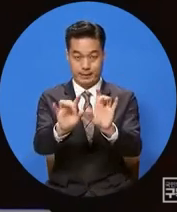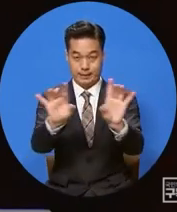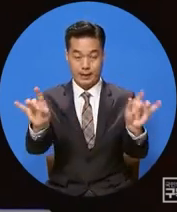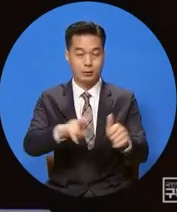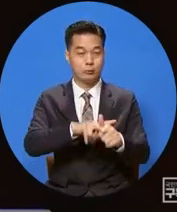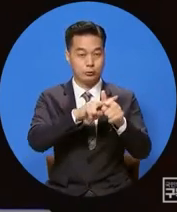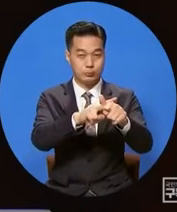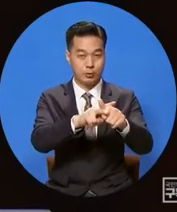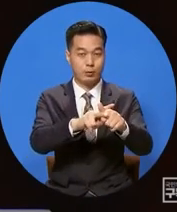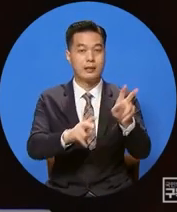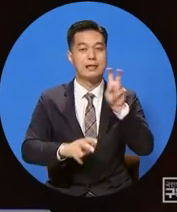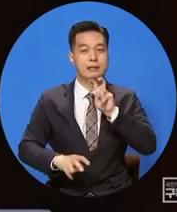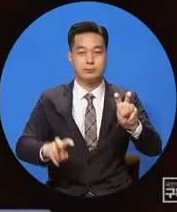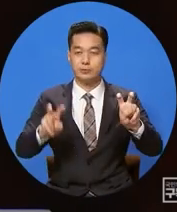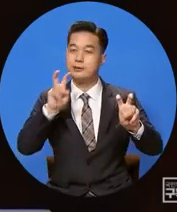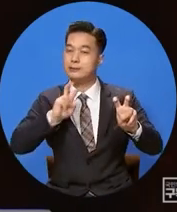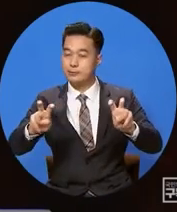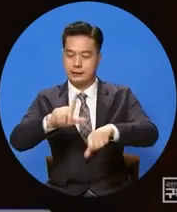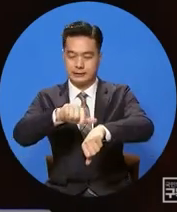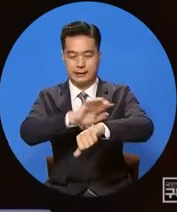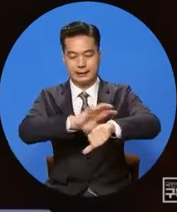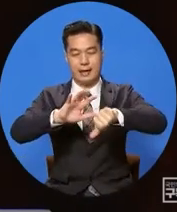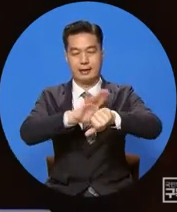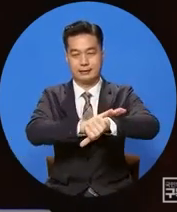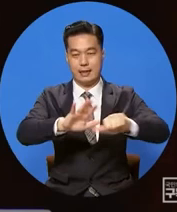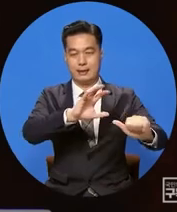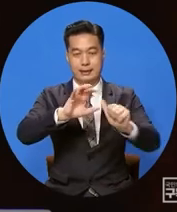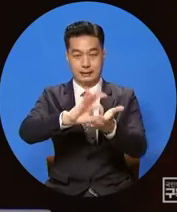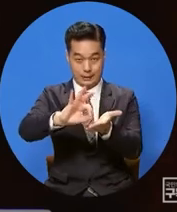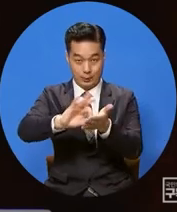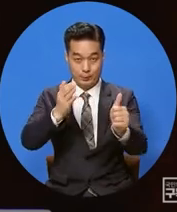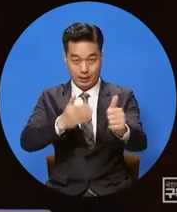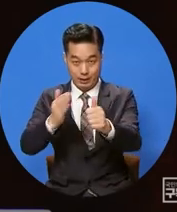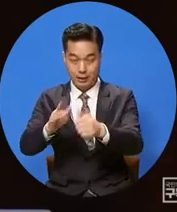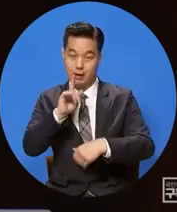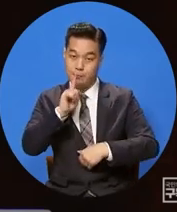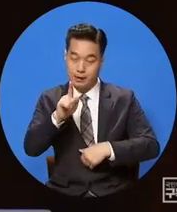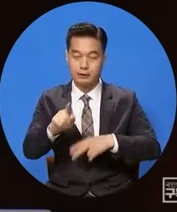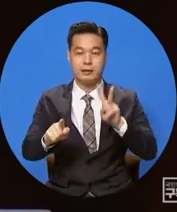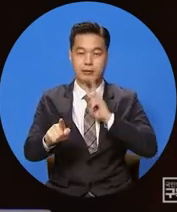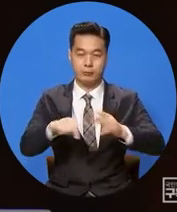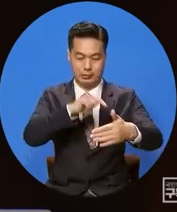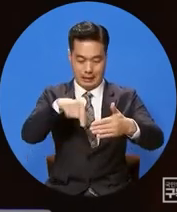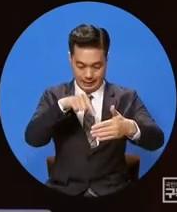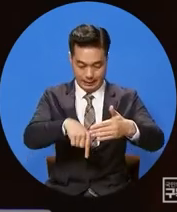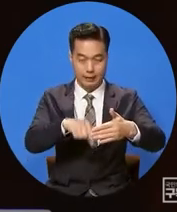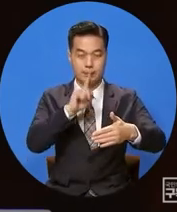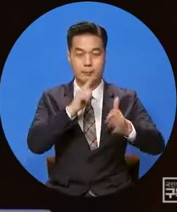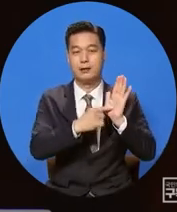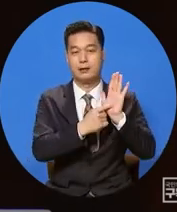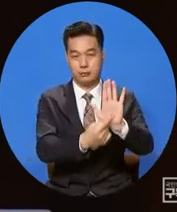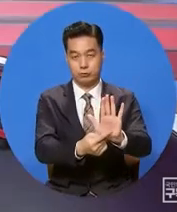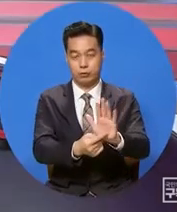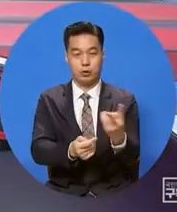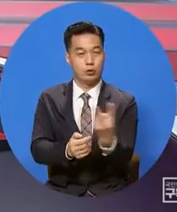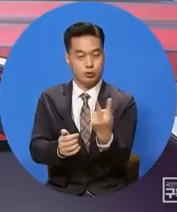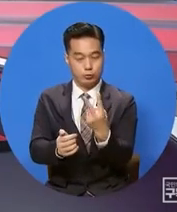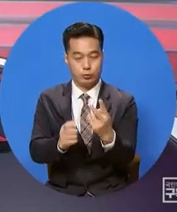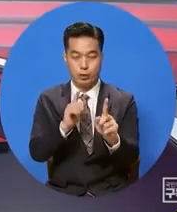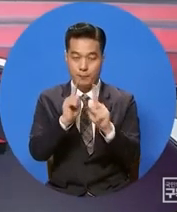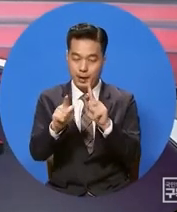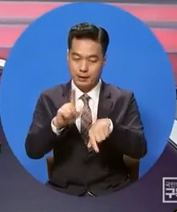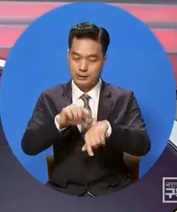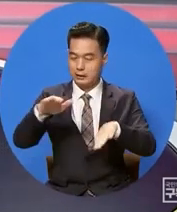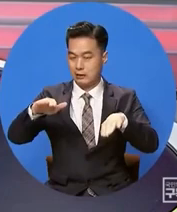후보께 주어진 각 20분의 시간 아주 잘 사용해 주시기 바라고요. 발언은 가급적 2분 안에서 해주시고, 두 분의 발언